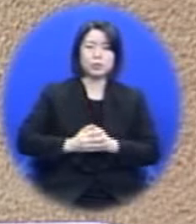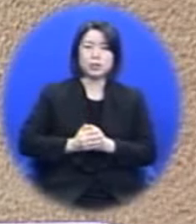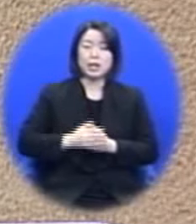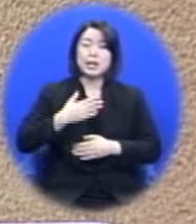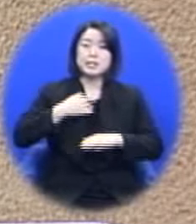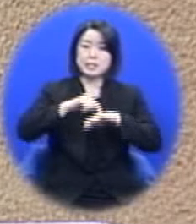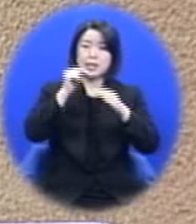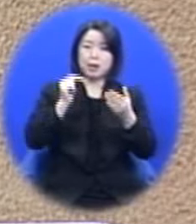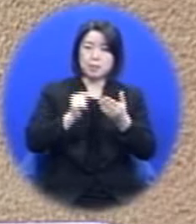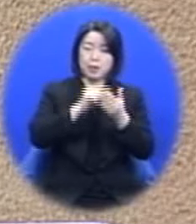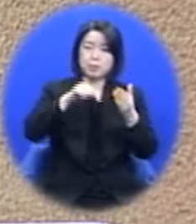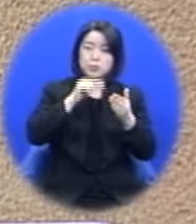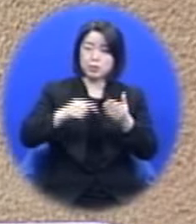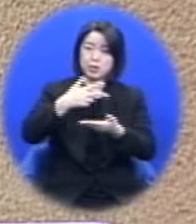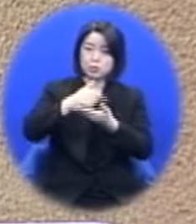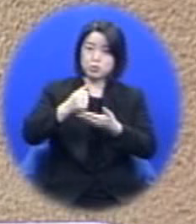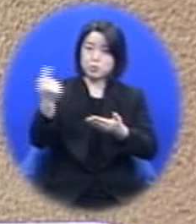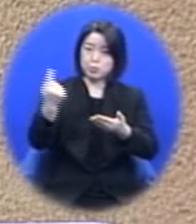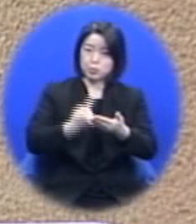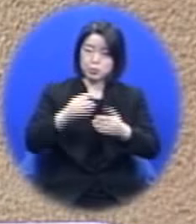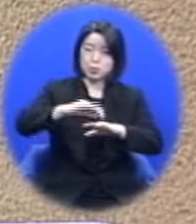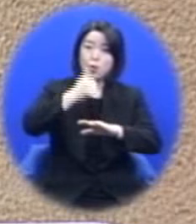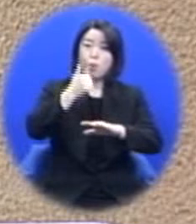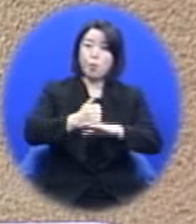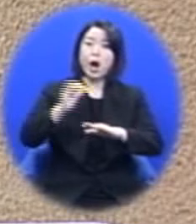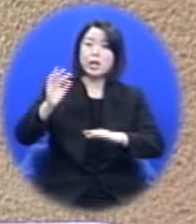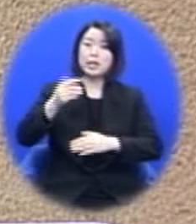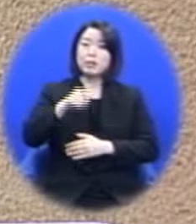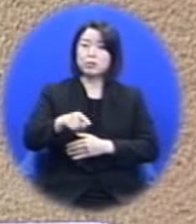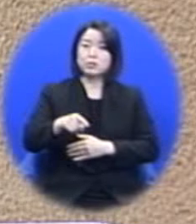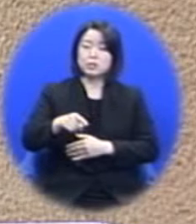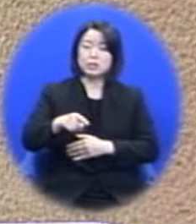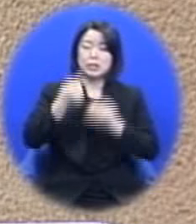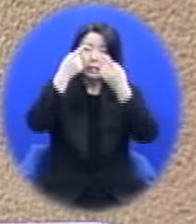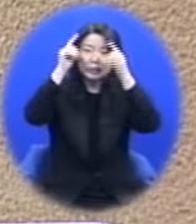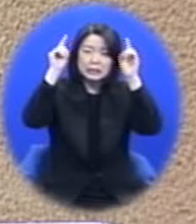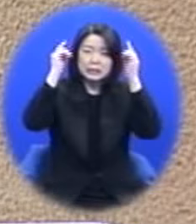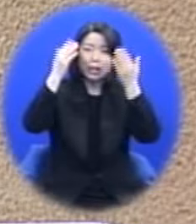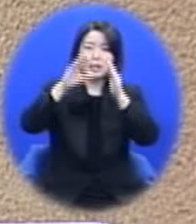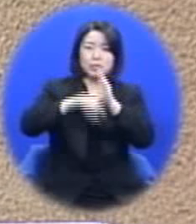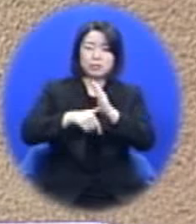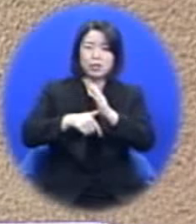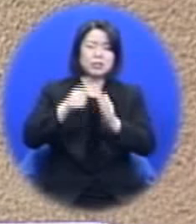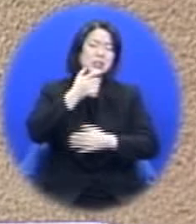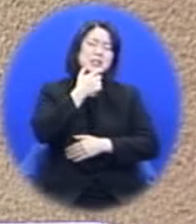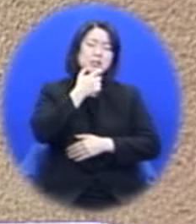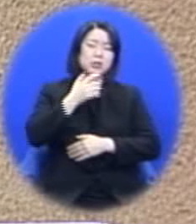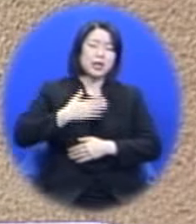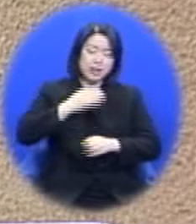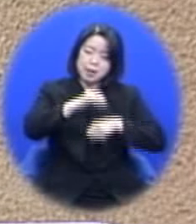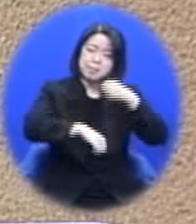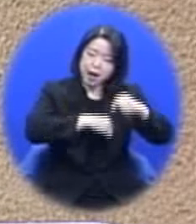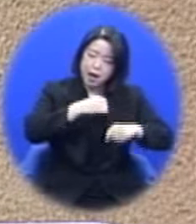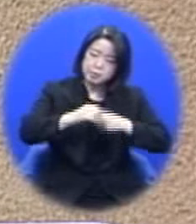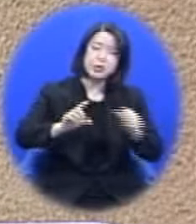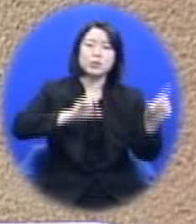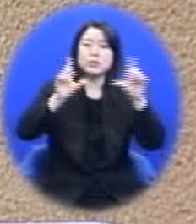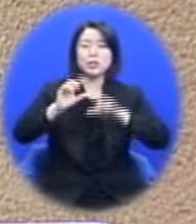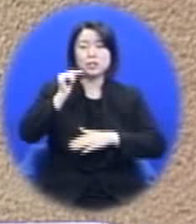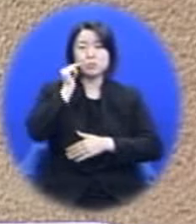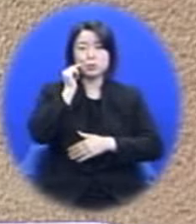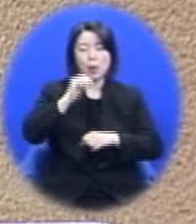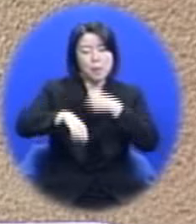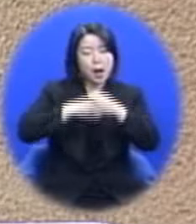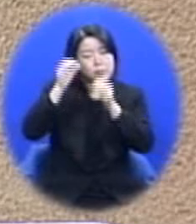제 마음속에 주님이 오셔서 왕이 되시는 것이 그때는 싫었어요. 마음대로 살지 못하고 마음대로